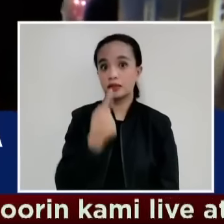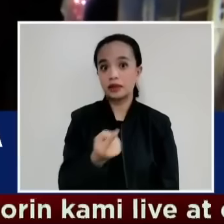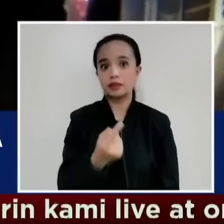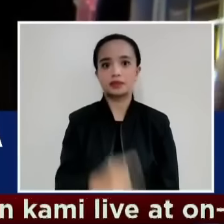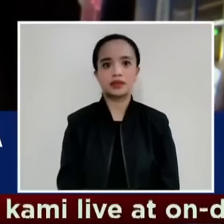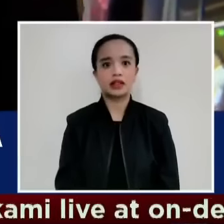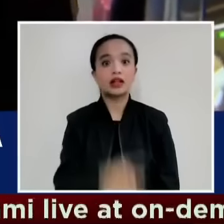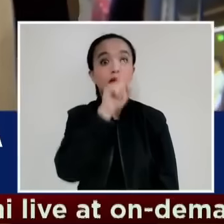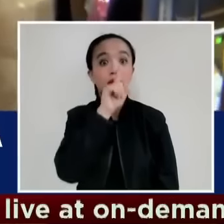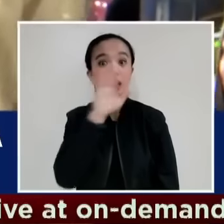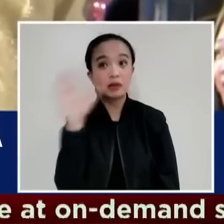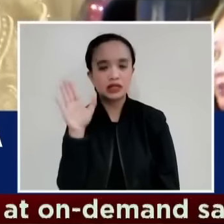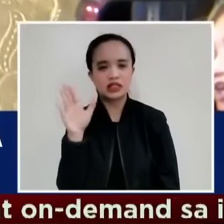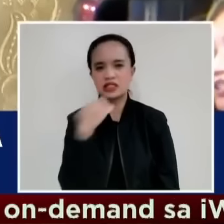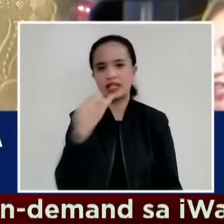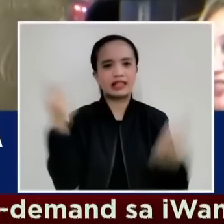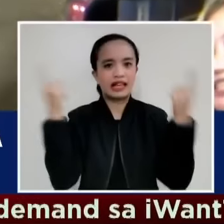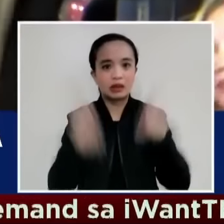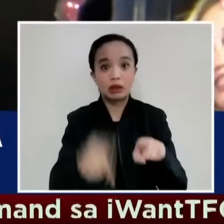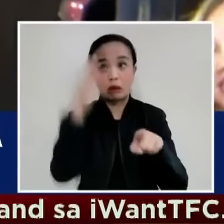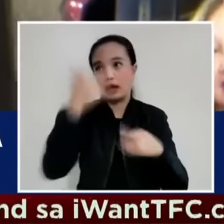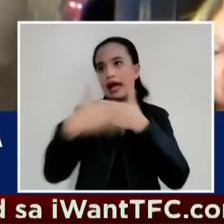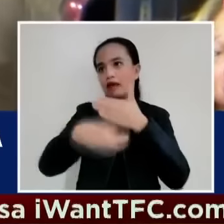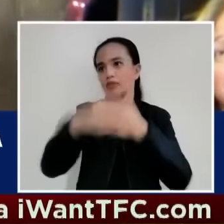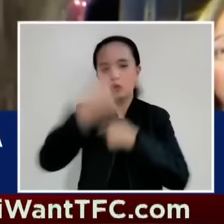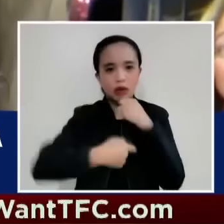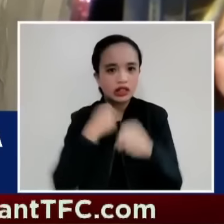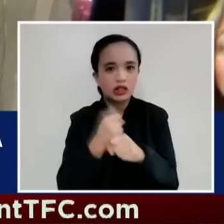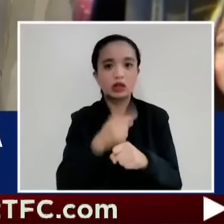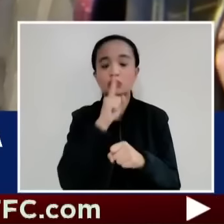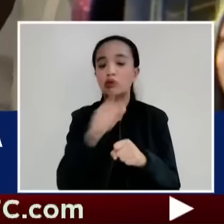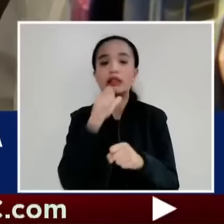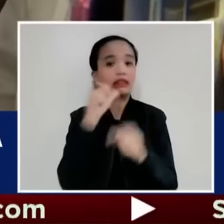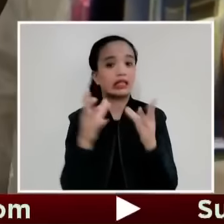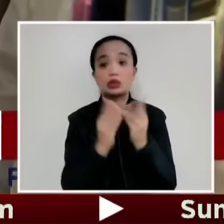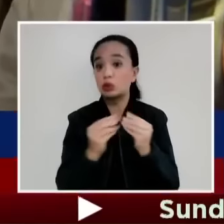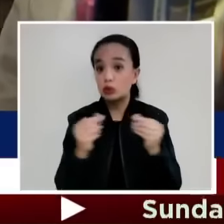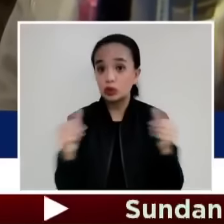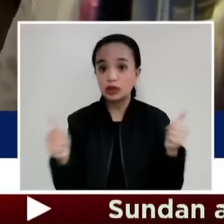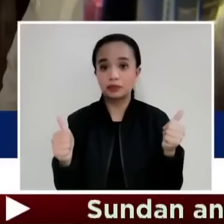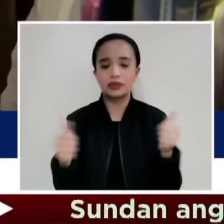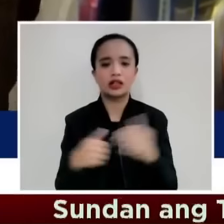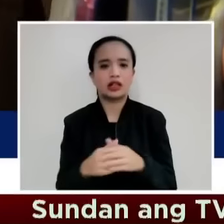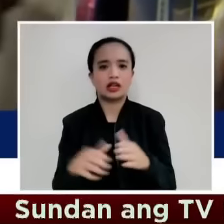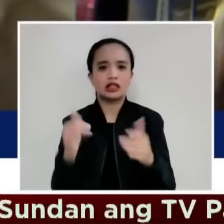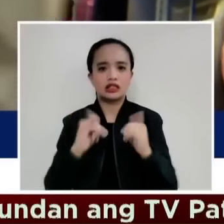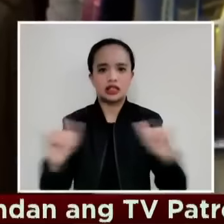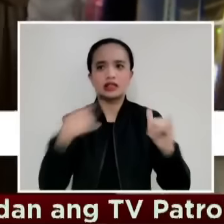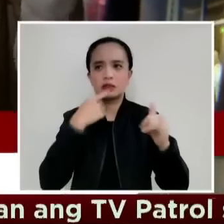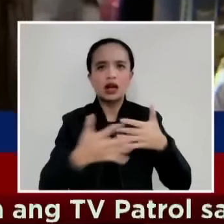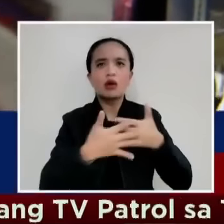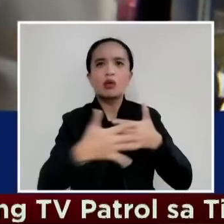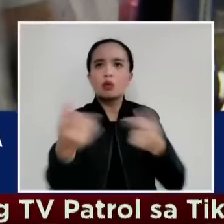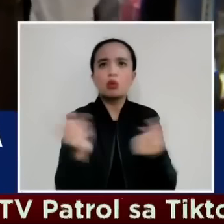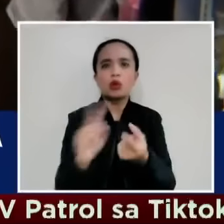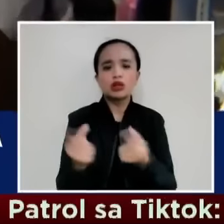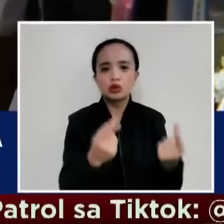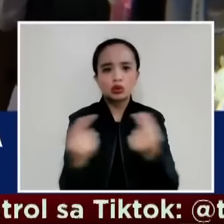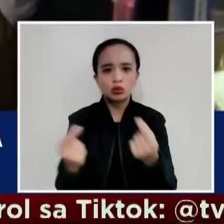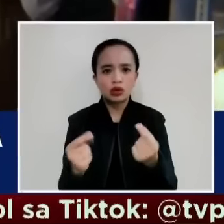to be broken dito kasi after one year, hindi naman talaga nasolusyonan. And ways forward pa rin ang sinasabi. So sa ways